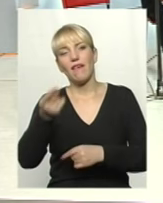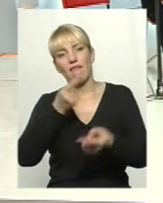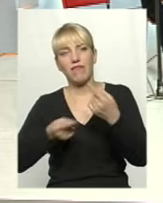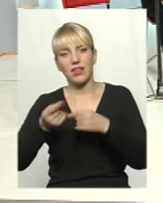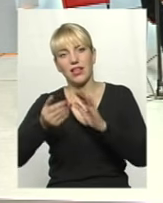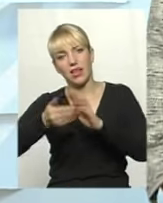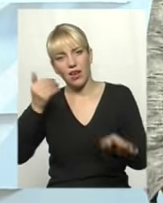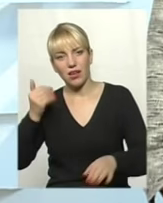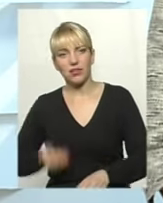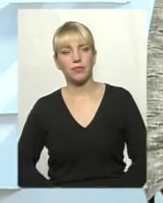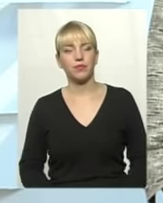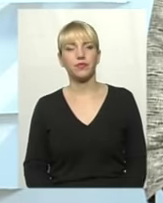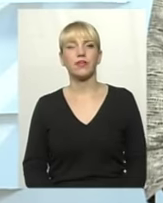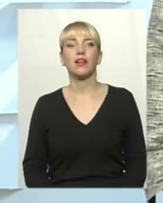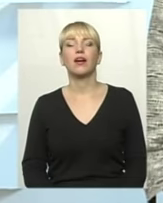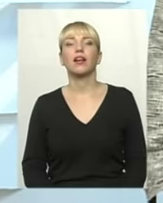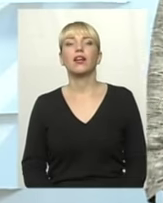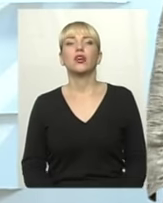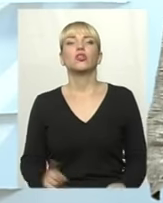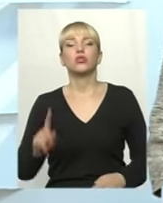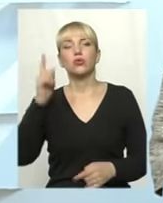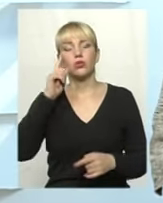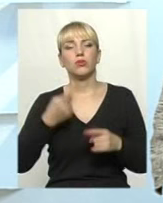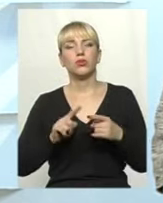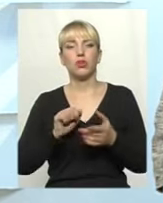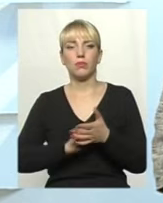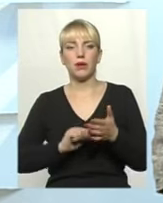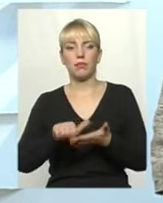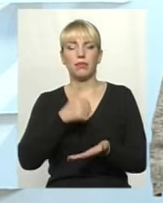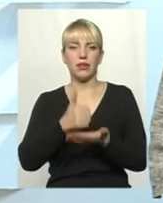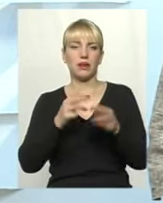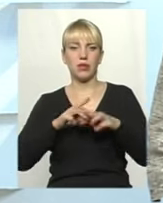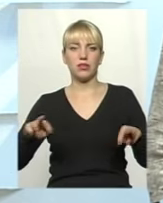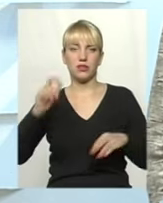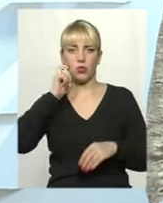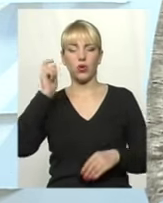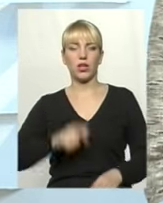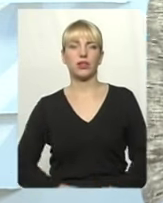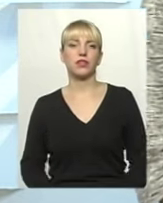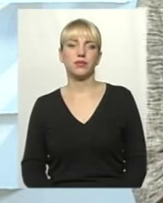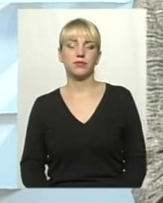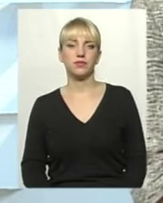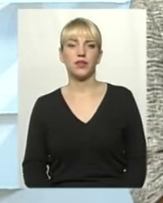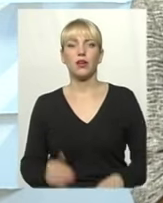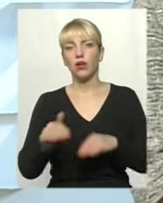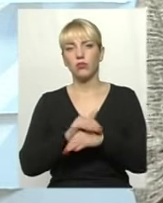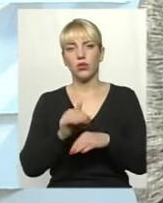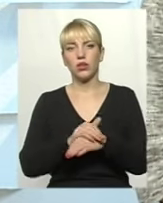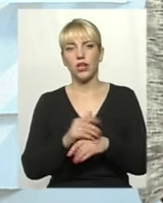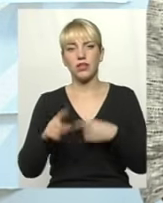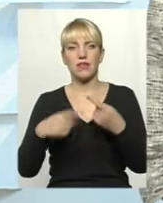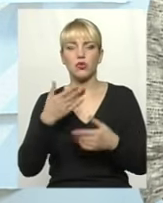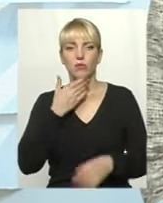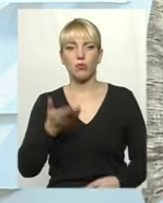є процедура, відкликаємо. Що ж, що думає з цього приводу прем'єр-міністр України? Будь ласка, в наступному